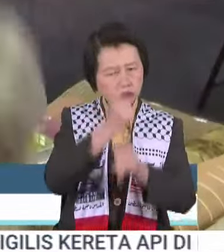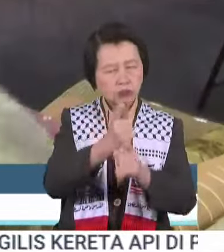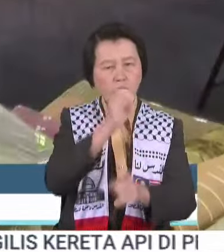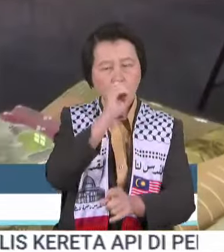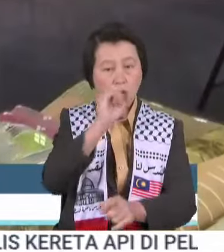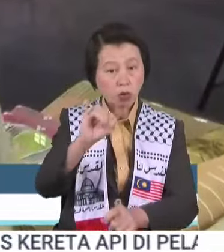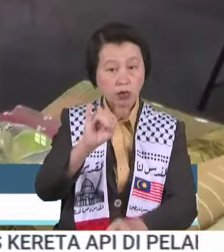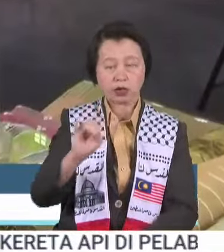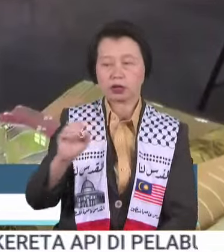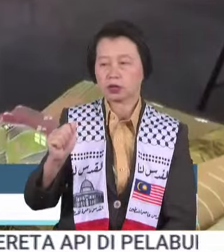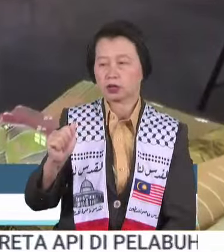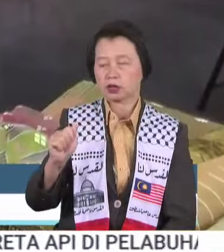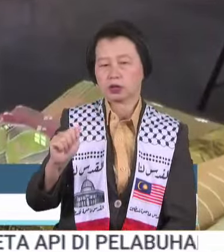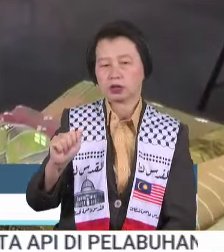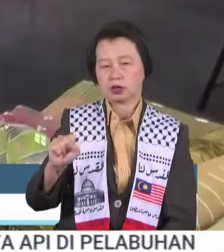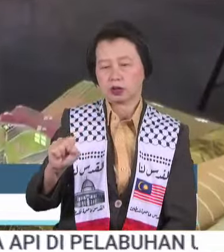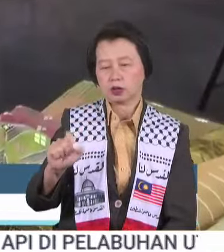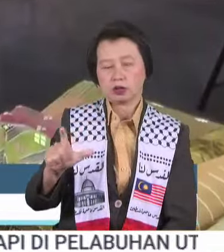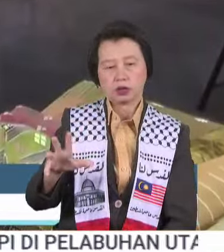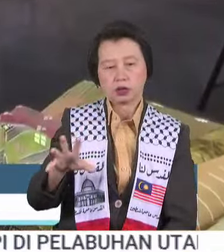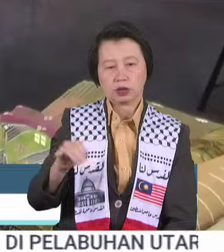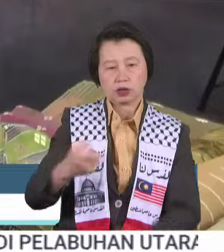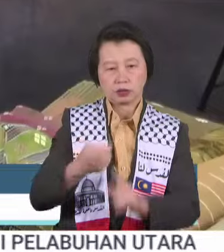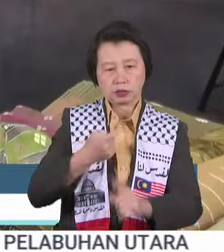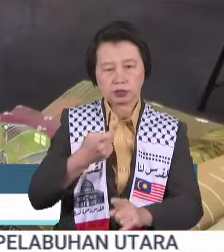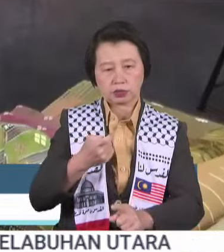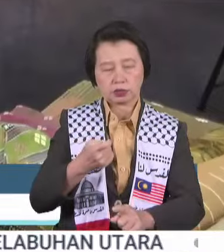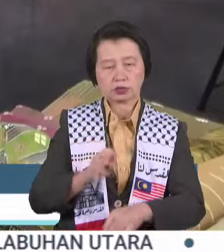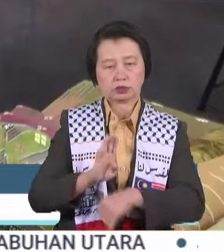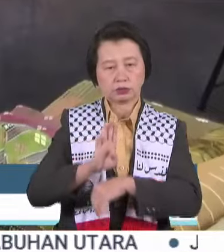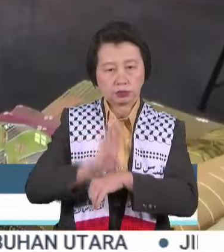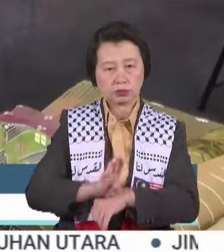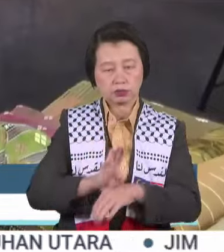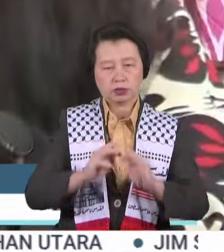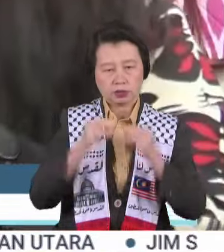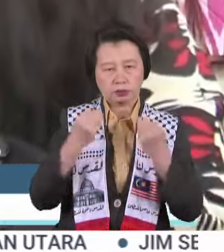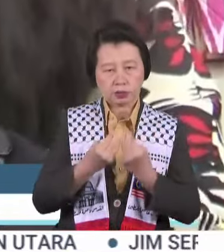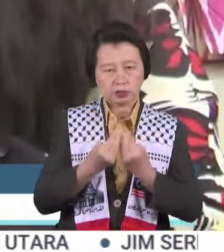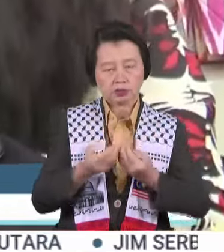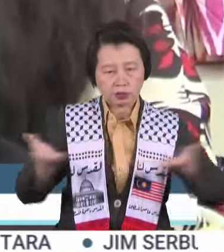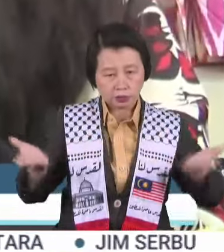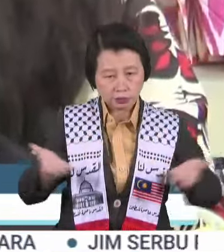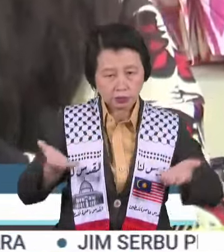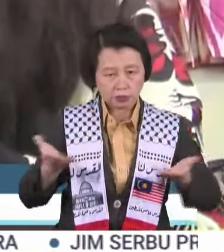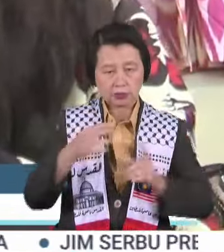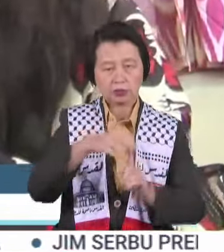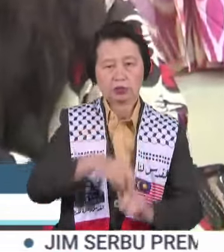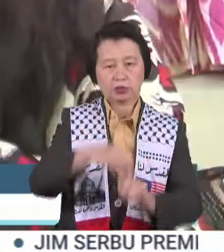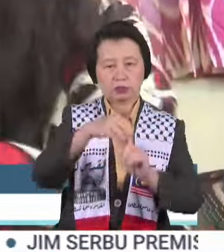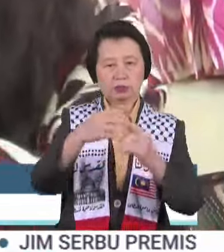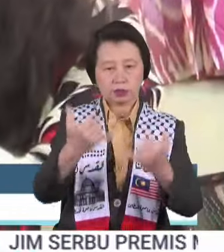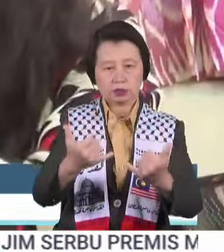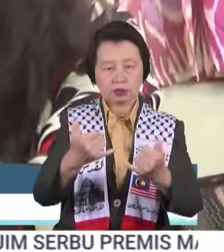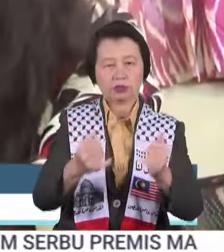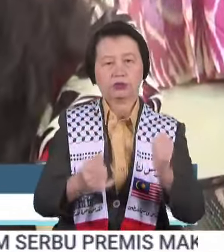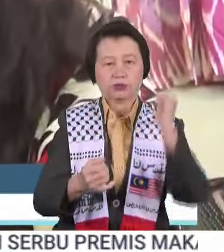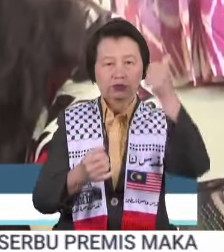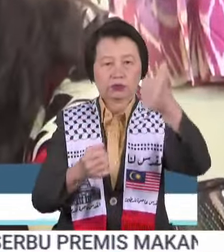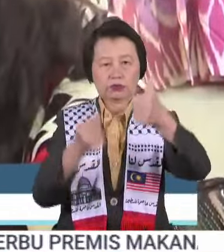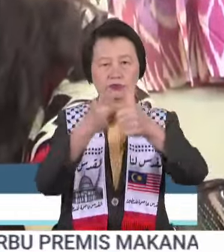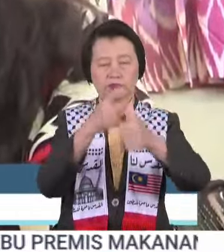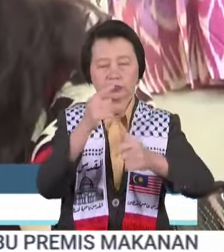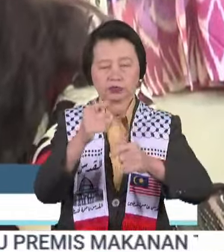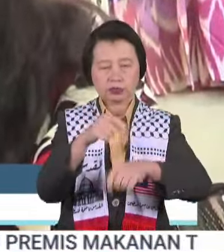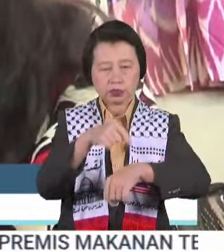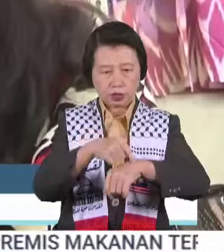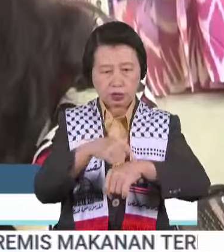kraft baharu menerusi reka bentuk produk daripada elemen kebudayaan masyarakat tempatan. Istimewanya kali ini, buat julung kalinya,